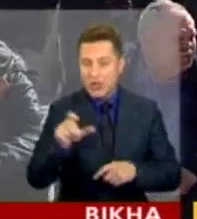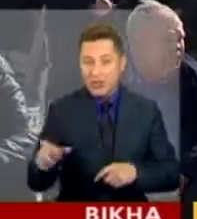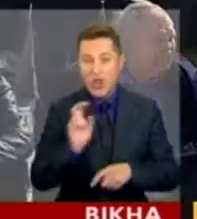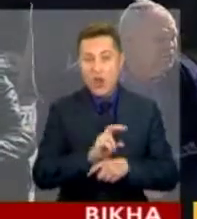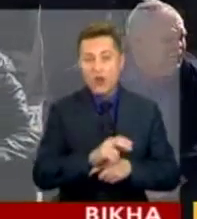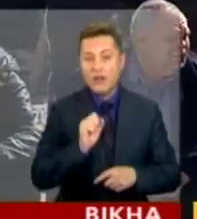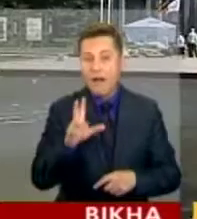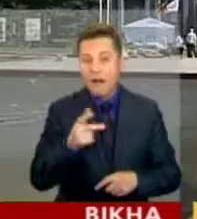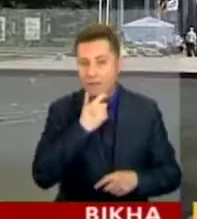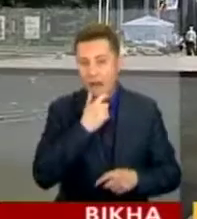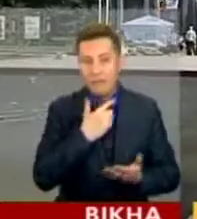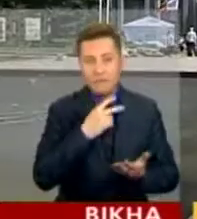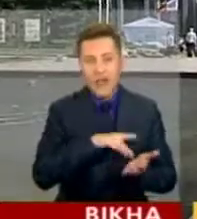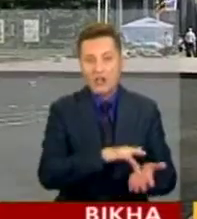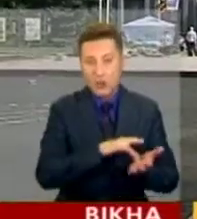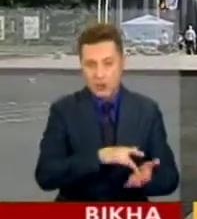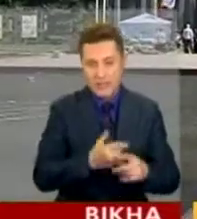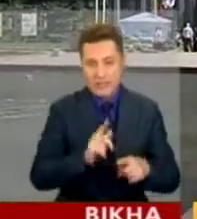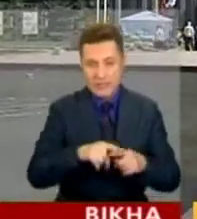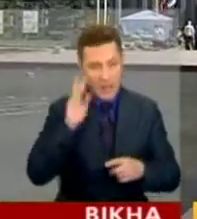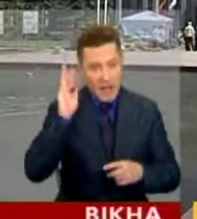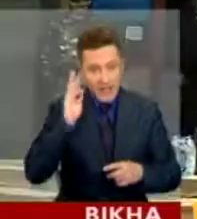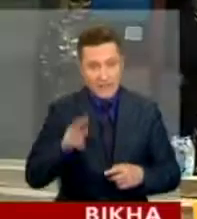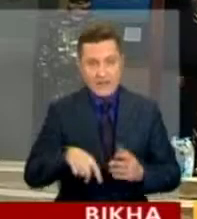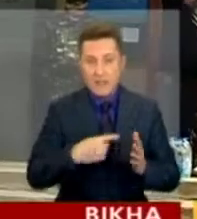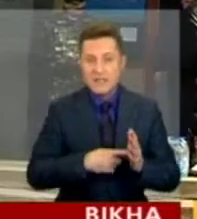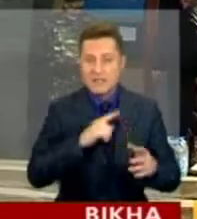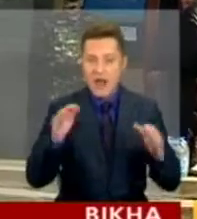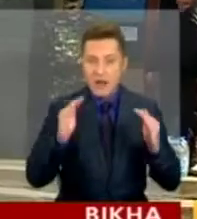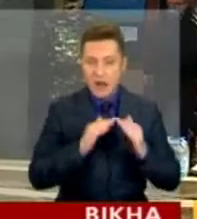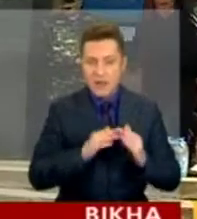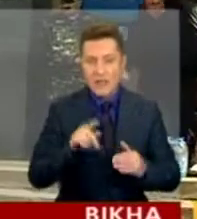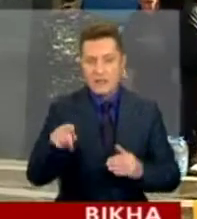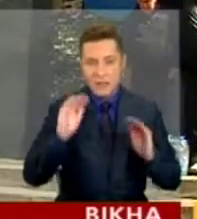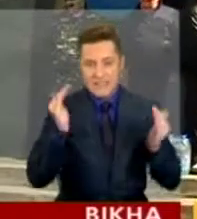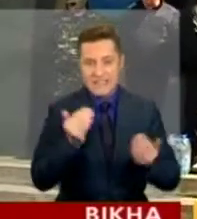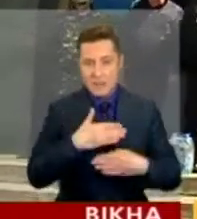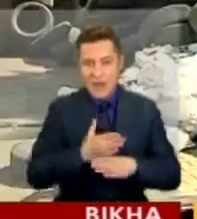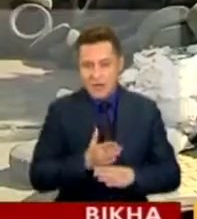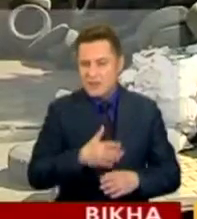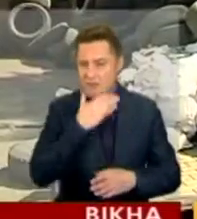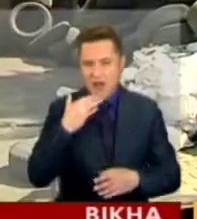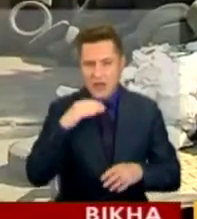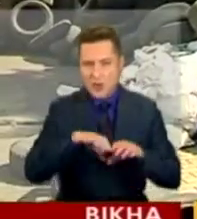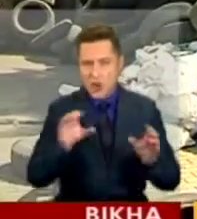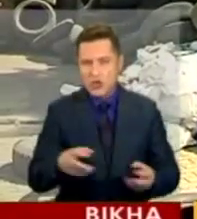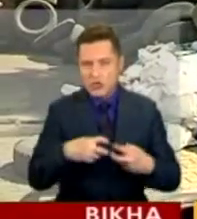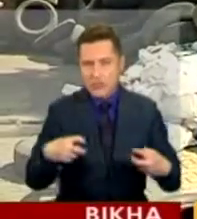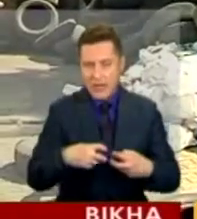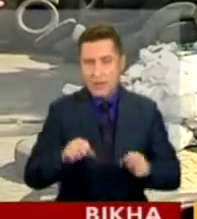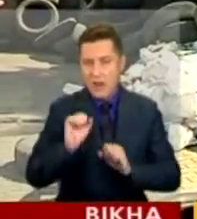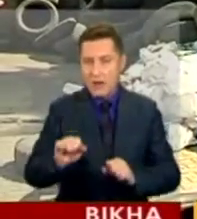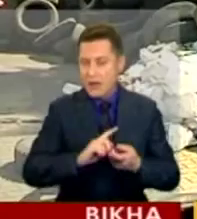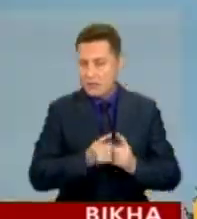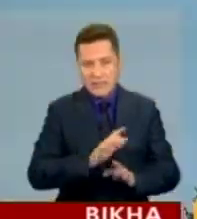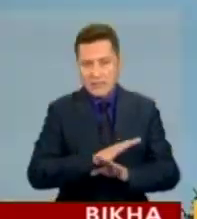екскурсію. А це захоплена Макіївська міська рада. Вже п'ятий день тут панують сепаратисти. Під сходами купа шин, проте барикадами вони так і не стали.